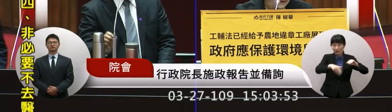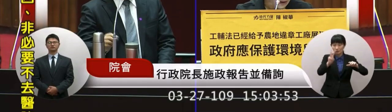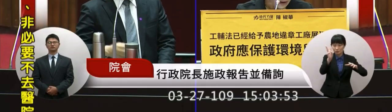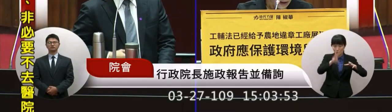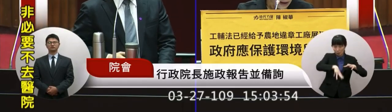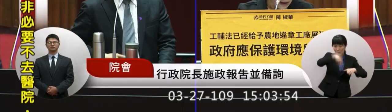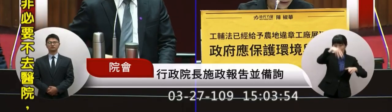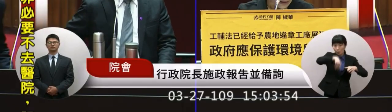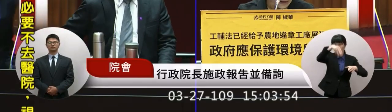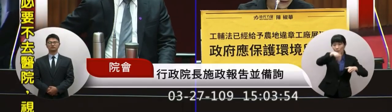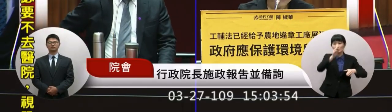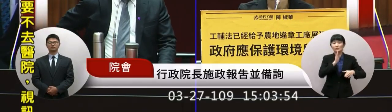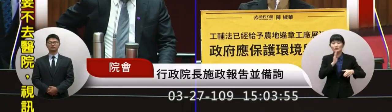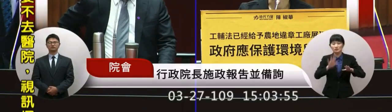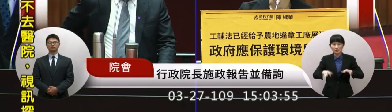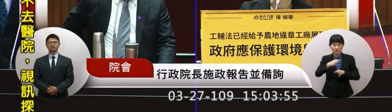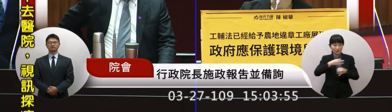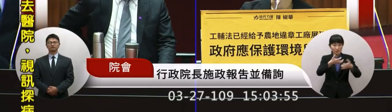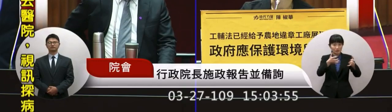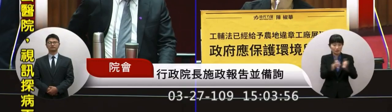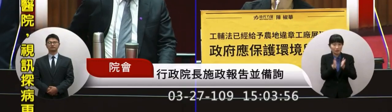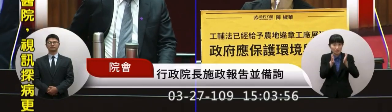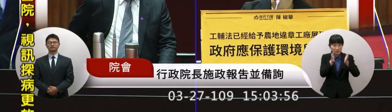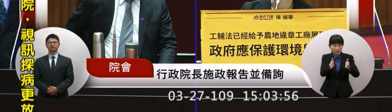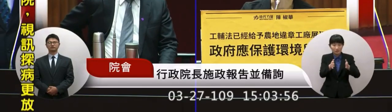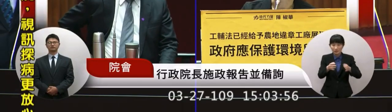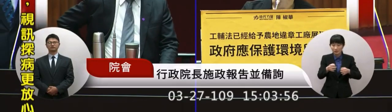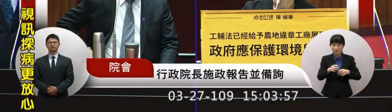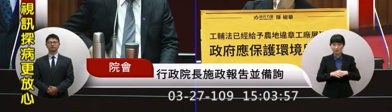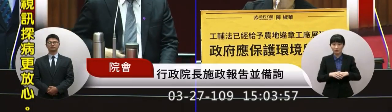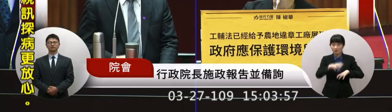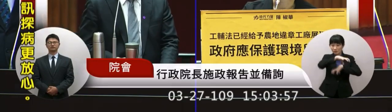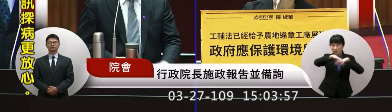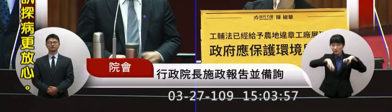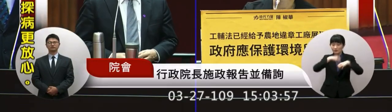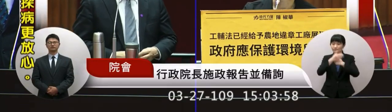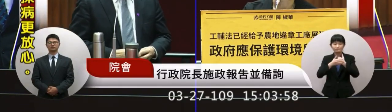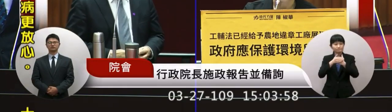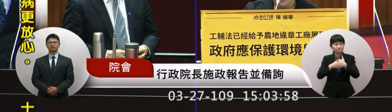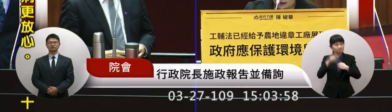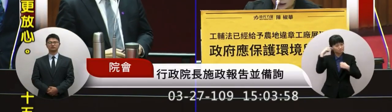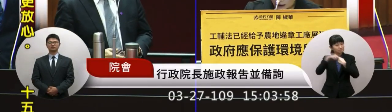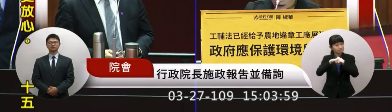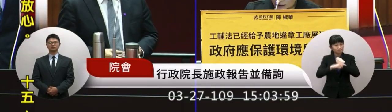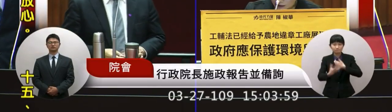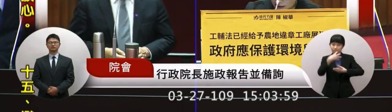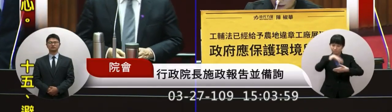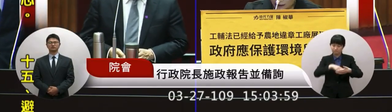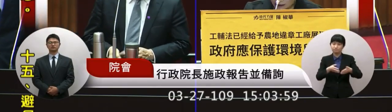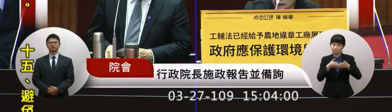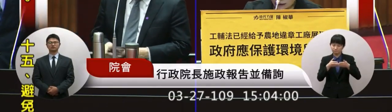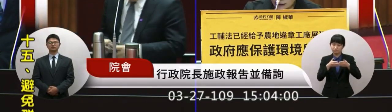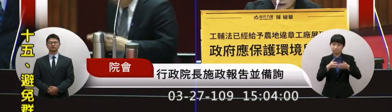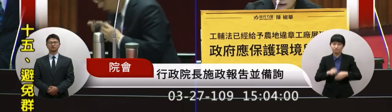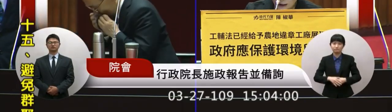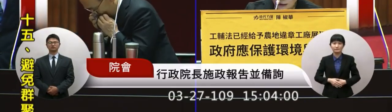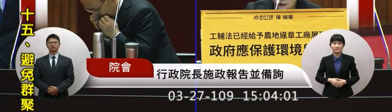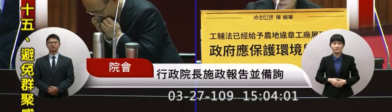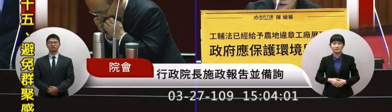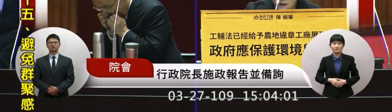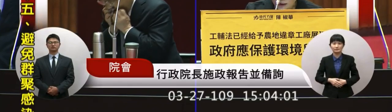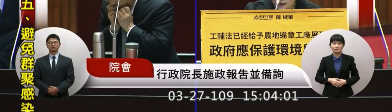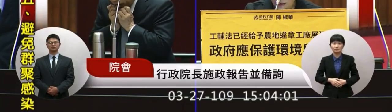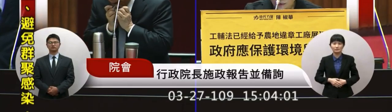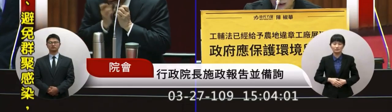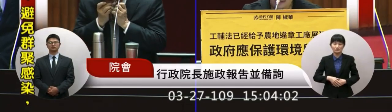出一个这个基于环境保护跟安全考量，好，就是要这个一些这